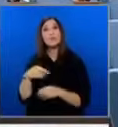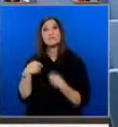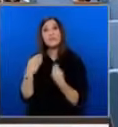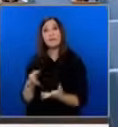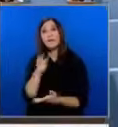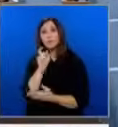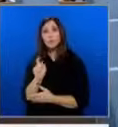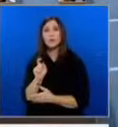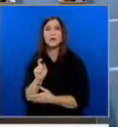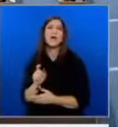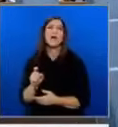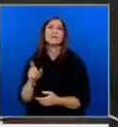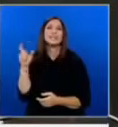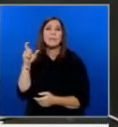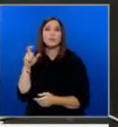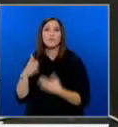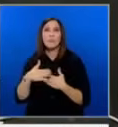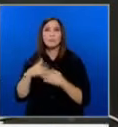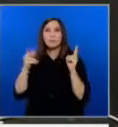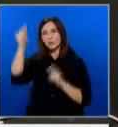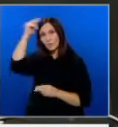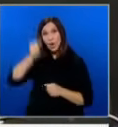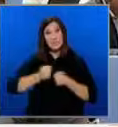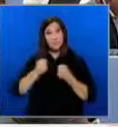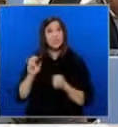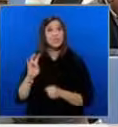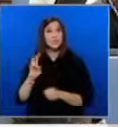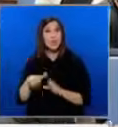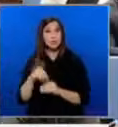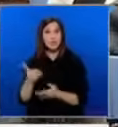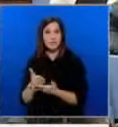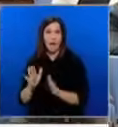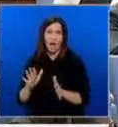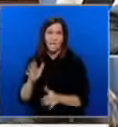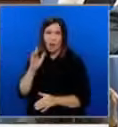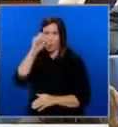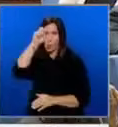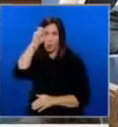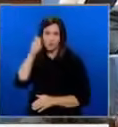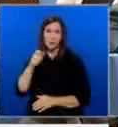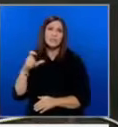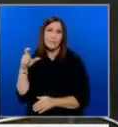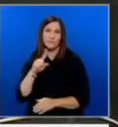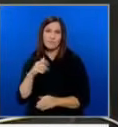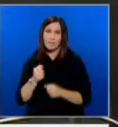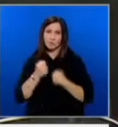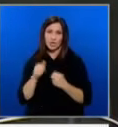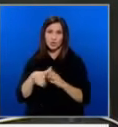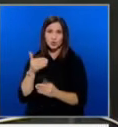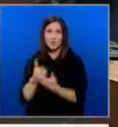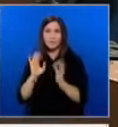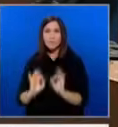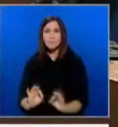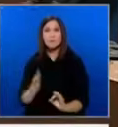думата. Венко Сабрутев от ППДБ заплаши Назарян с оставка. Ама господин Сабрутев, не ме плашете с оставки. В